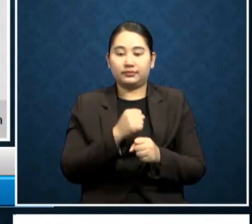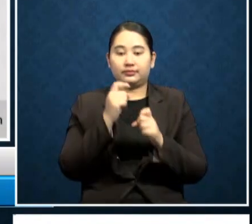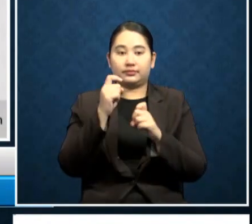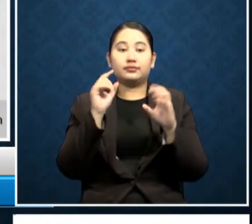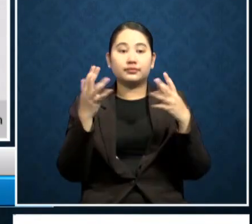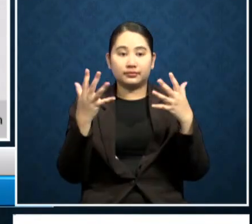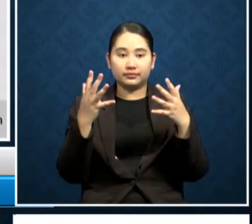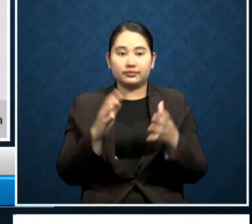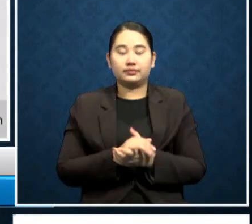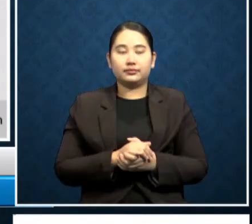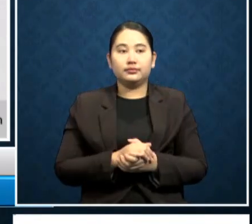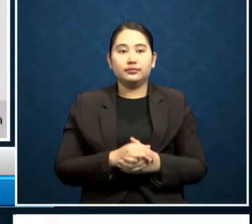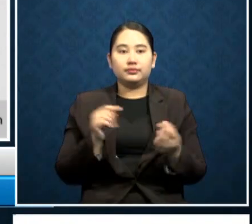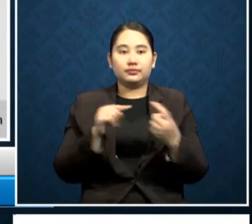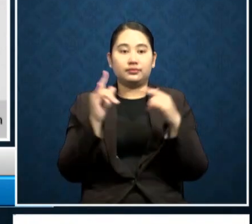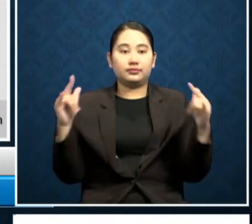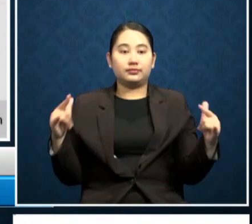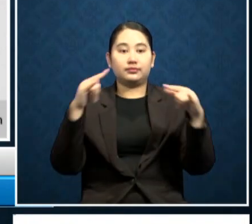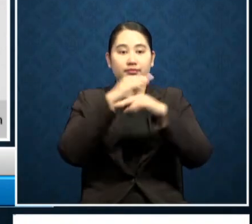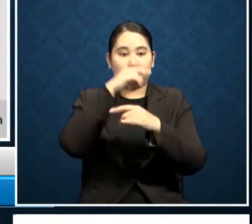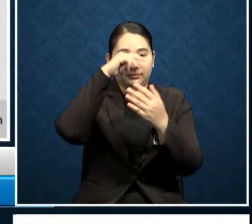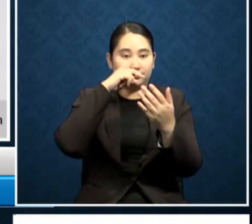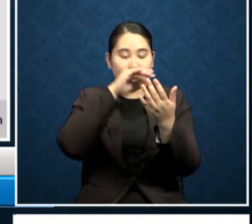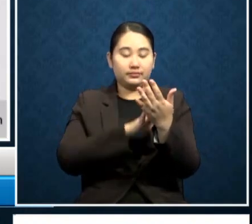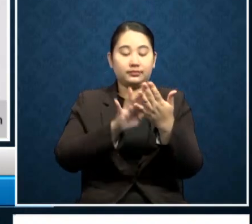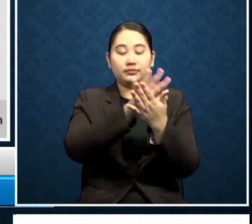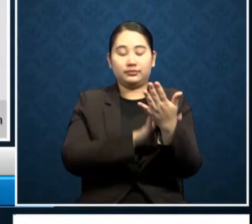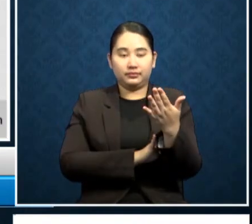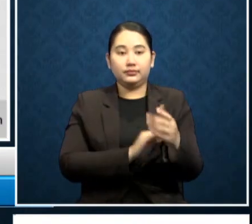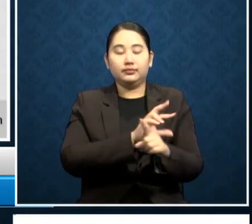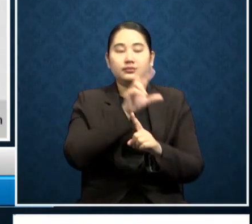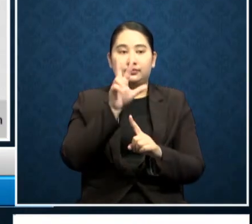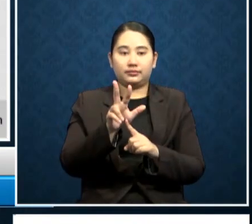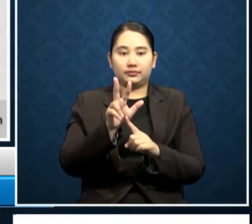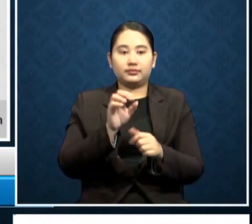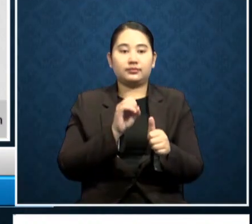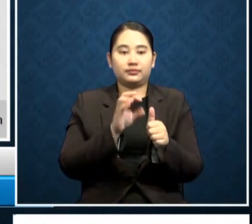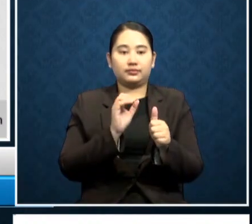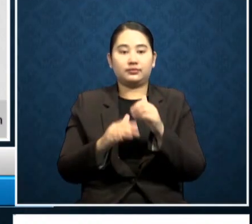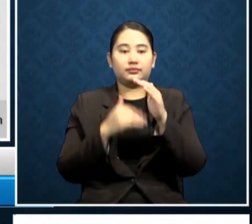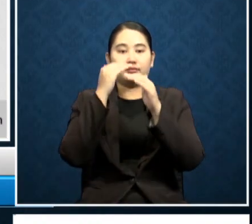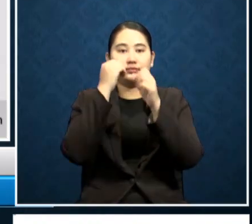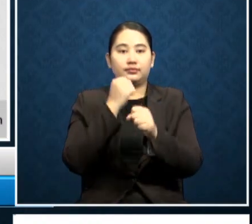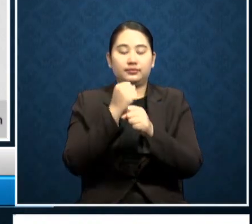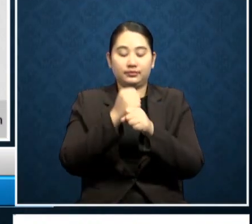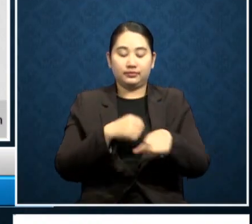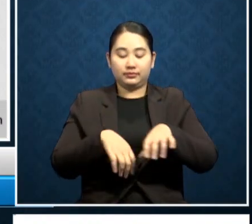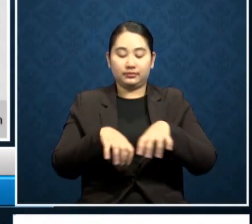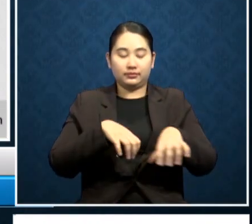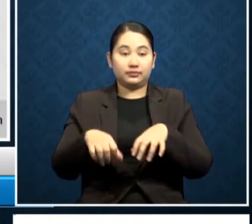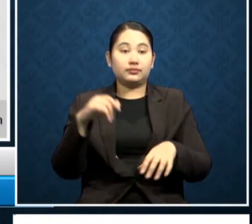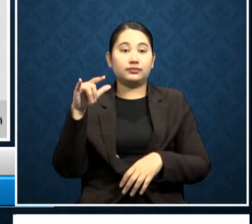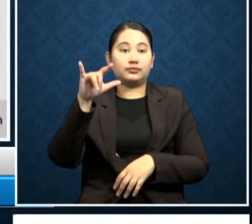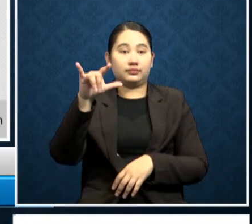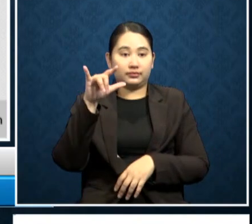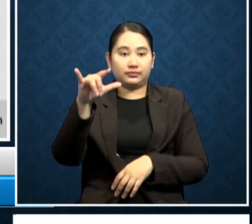ภัยในการบินพลเรือนของประเทศไทยข้อที่ 3ควรมีการพัฒนากการจัดการจราจรทาอากาศ